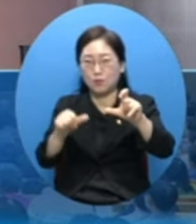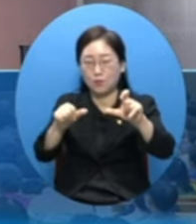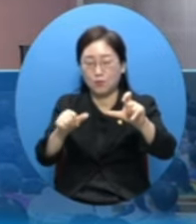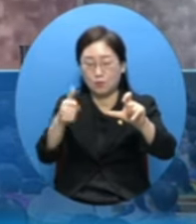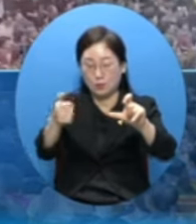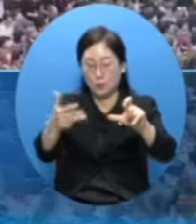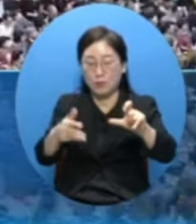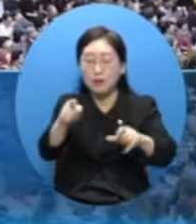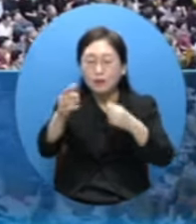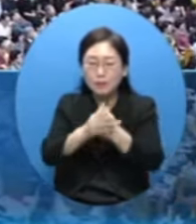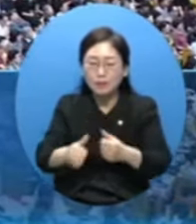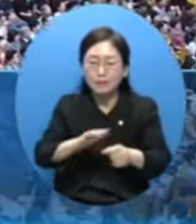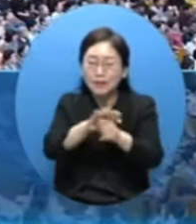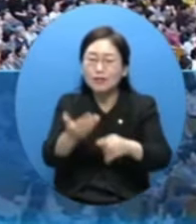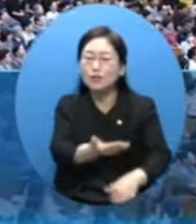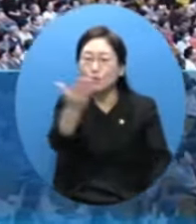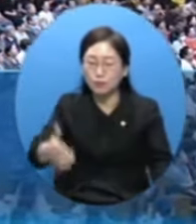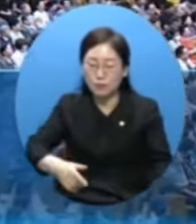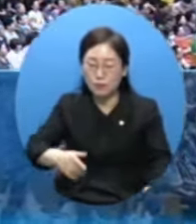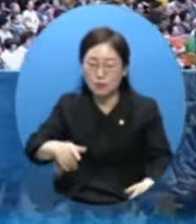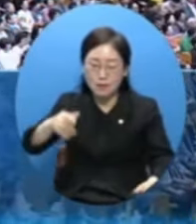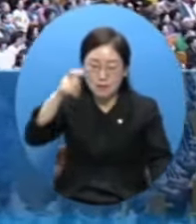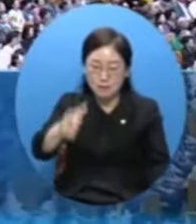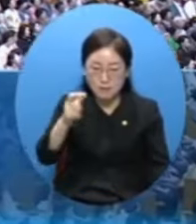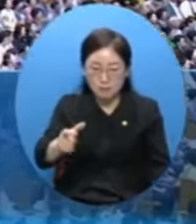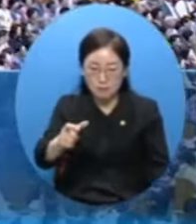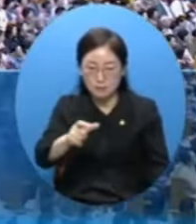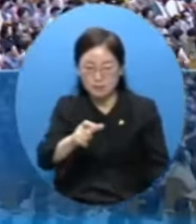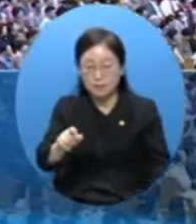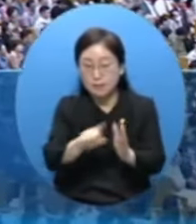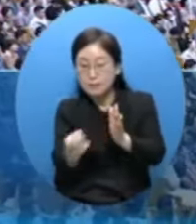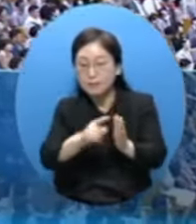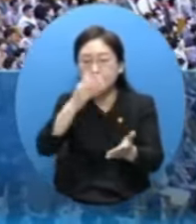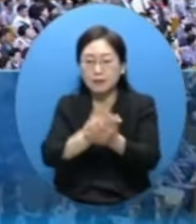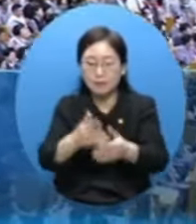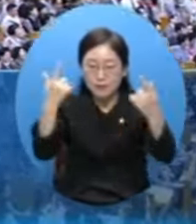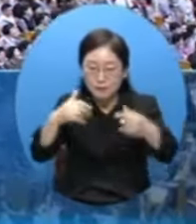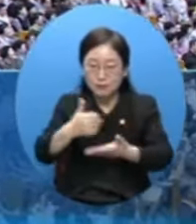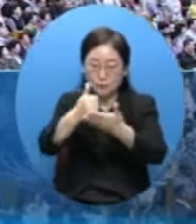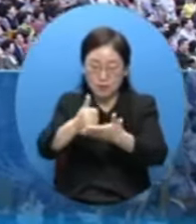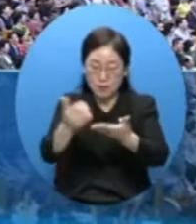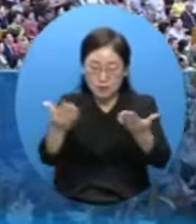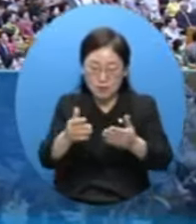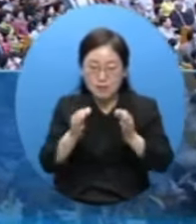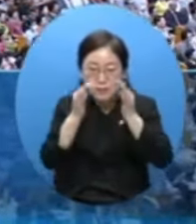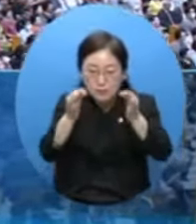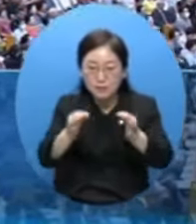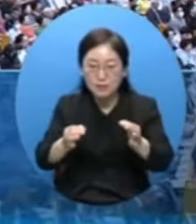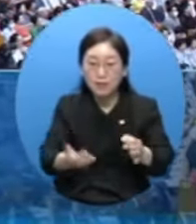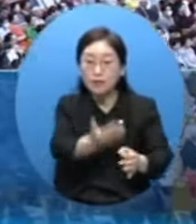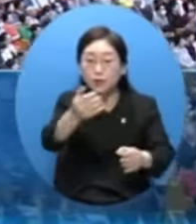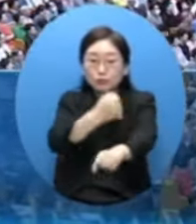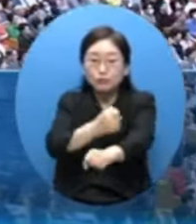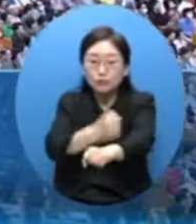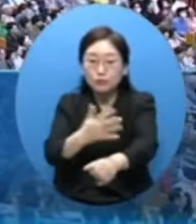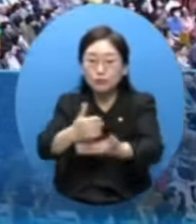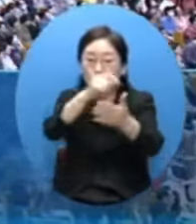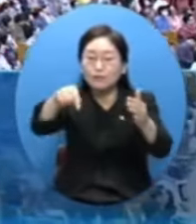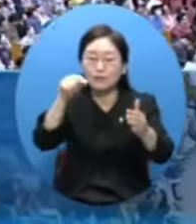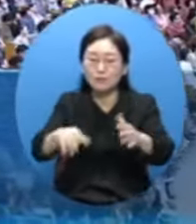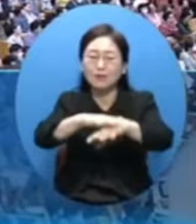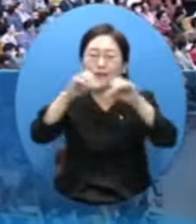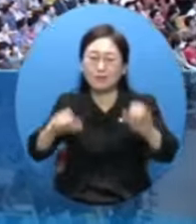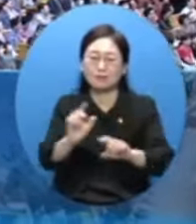형제들아 견실하며 흔들리지 말고 항상 주의 일에 더욱 힘쓰는 자들이 되라이는 너희 수가가 주 안에서